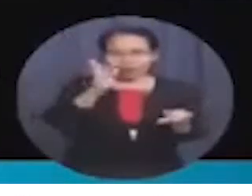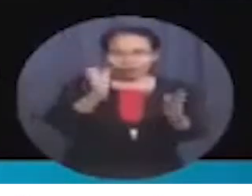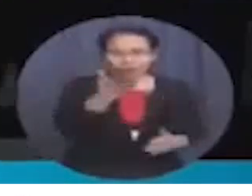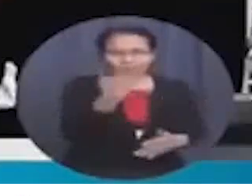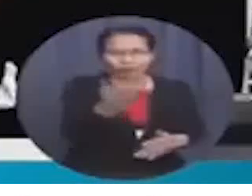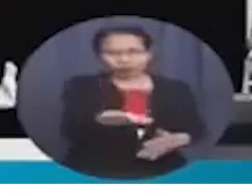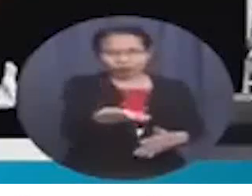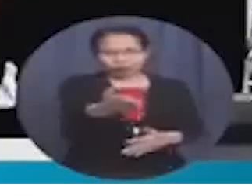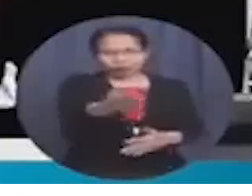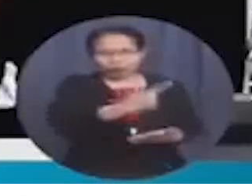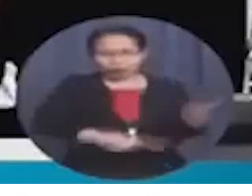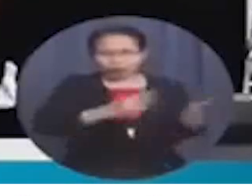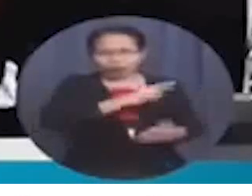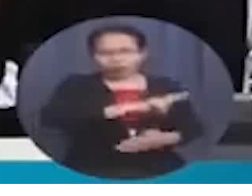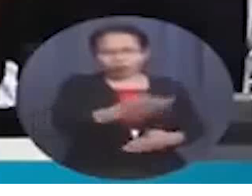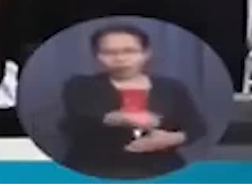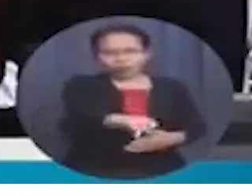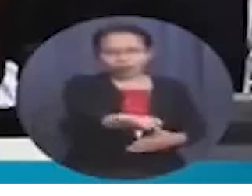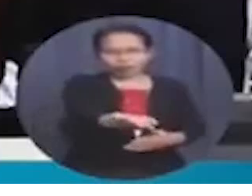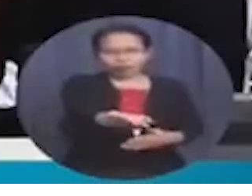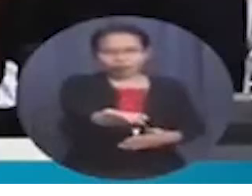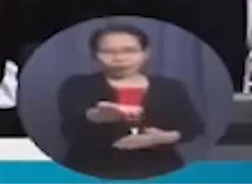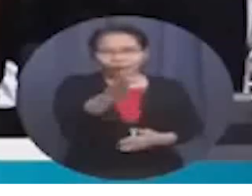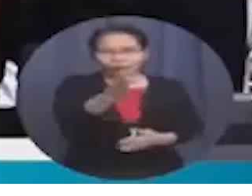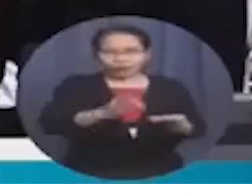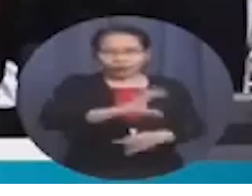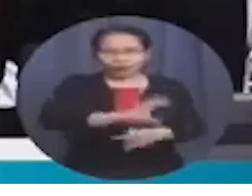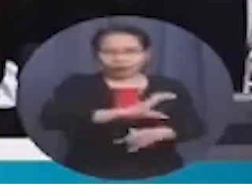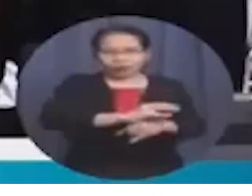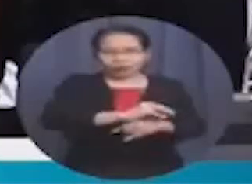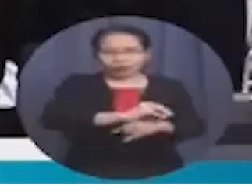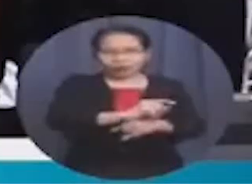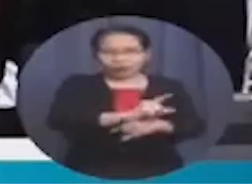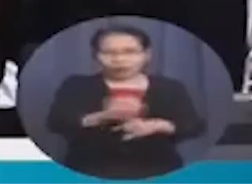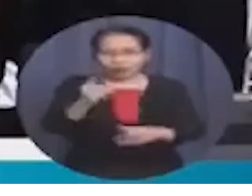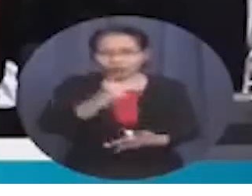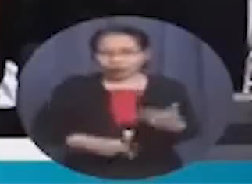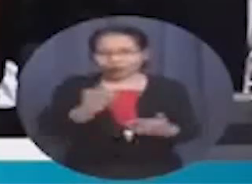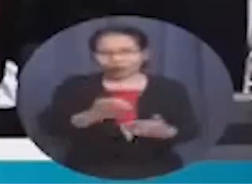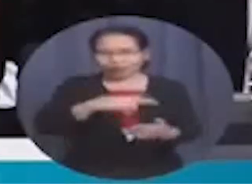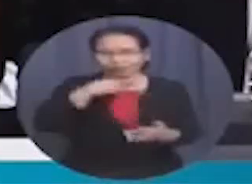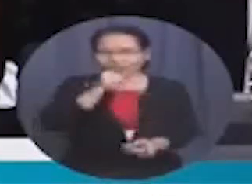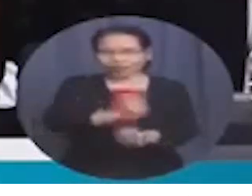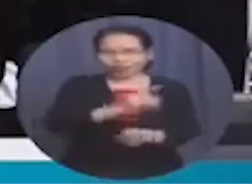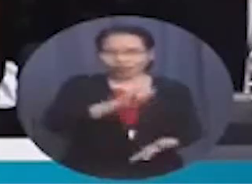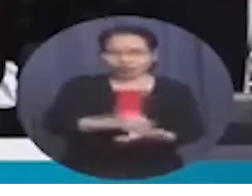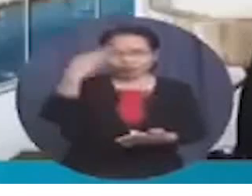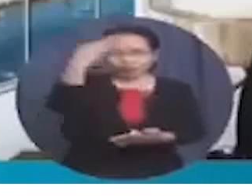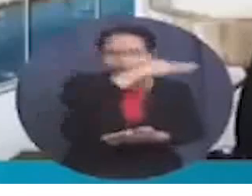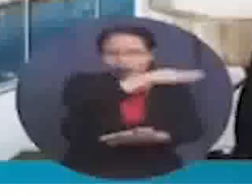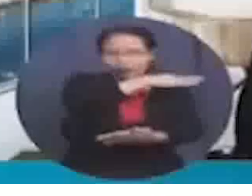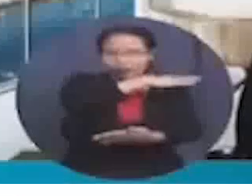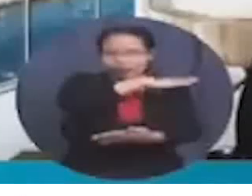mo. Kung ano man ang reliyon mo, kung iglesia ka man ni Manalo o ano, hindi totoo yan. At